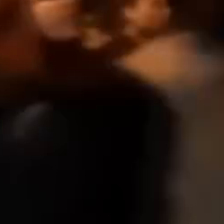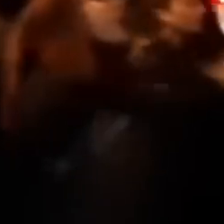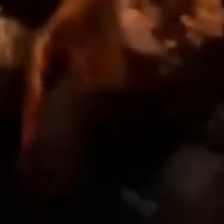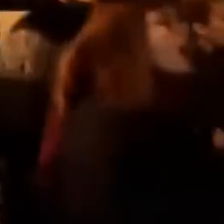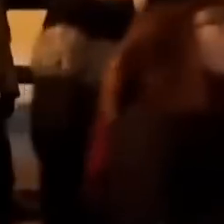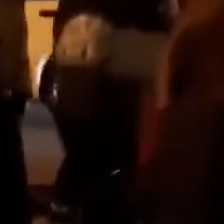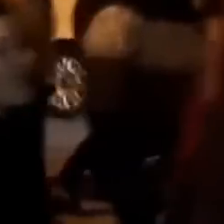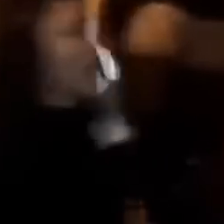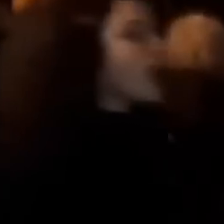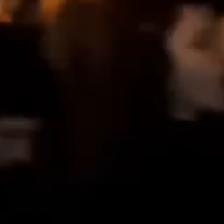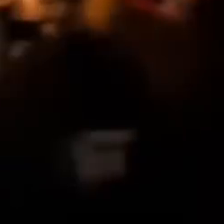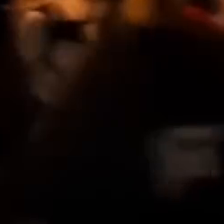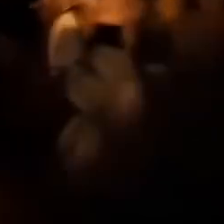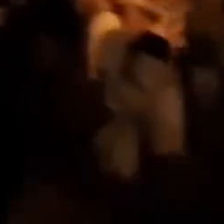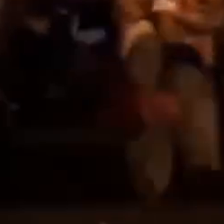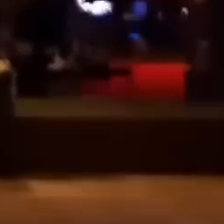çatıştı.